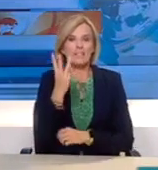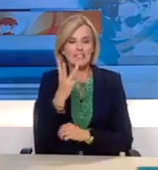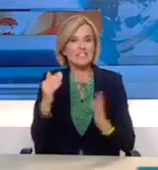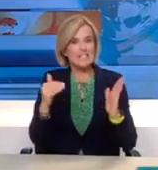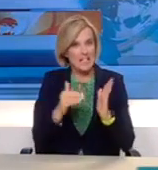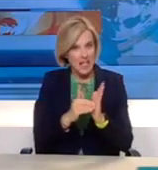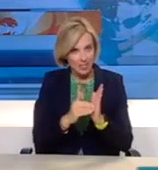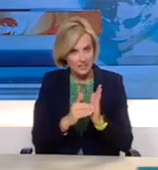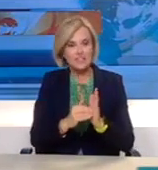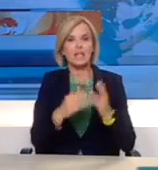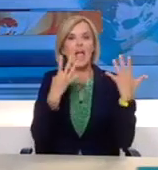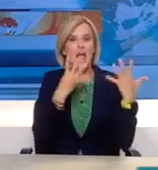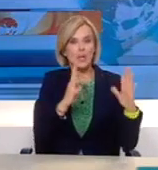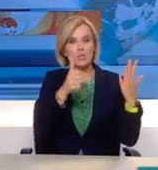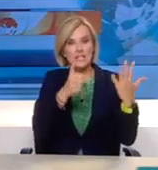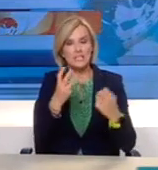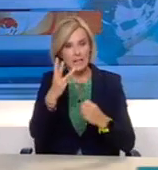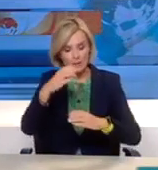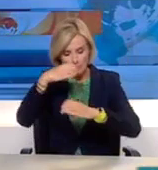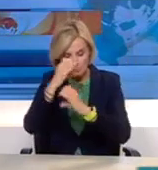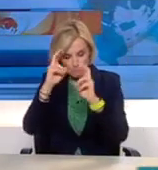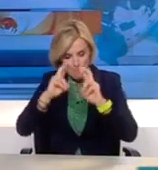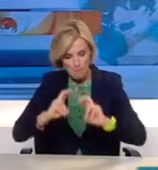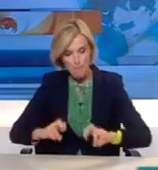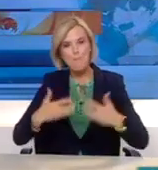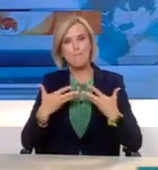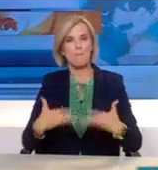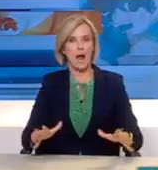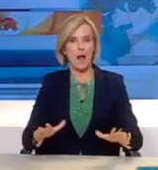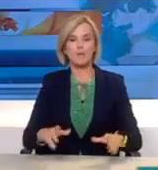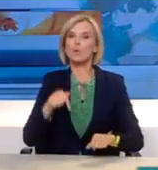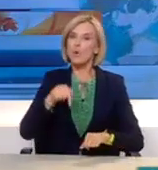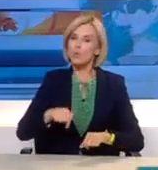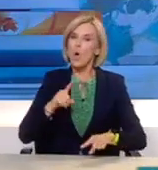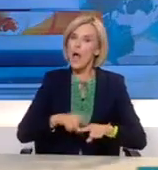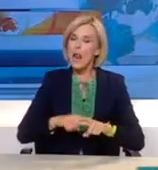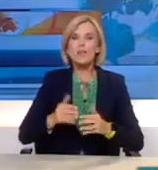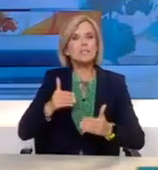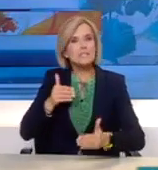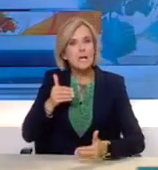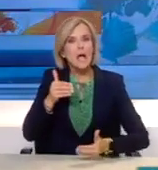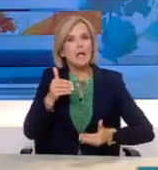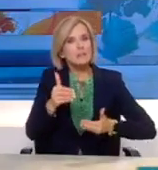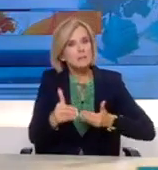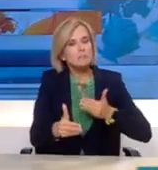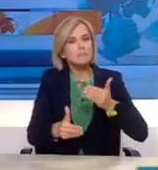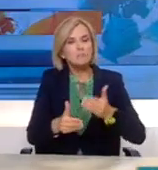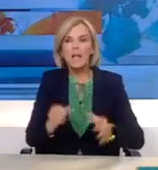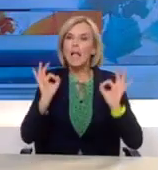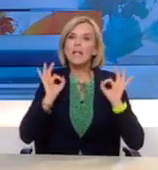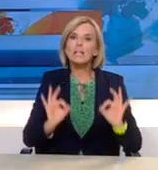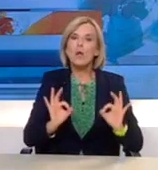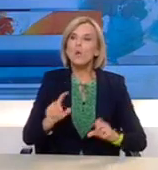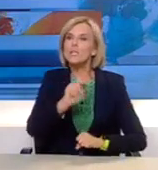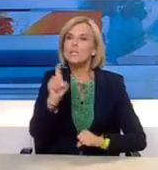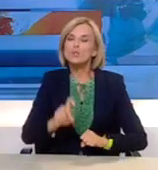153.963 κλινικά δείγματα. Στην Ελλάδα επανερχόμαστε σιγά σιγά στη νέα κανονικότητα, αφού έρονται σταδιακά οι διάφορες απαγορεύσεις που